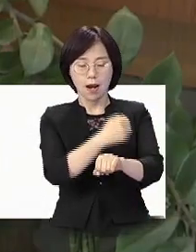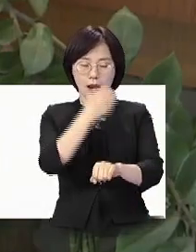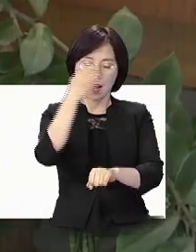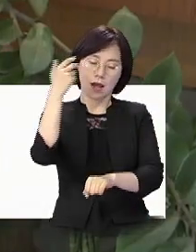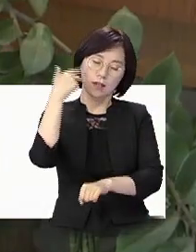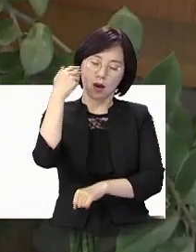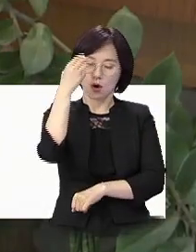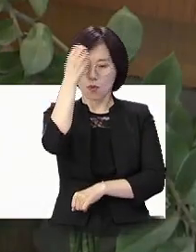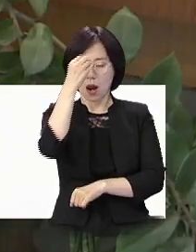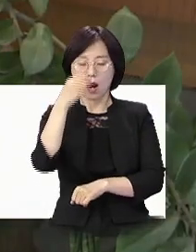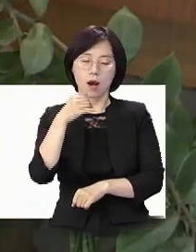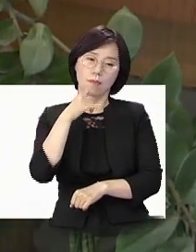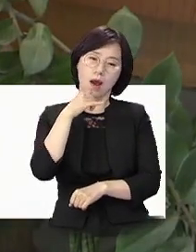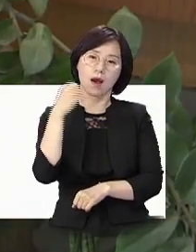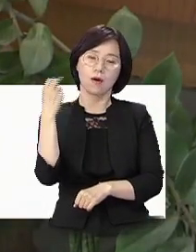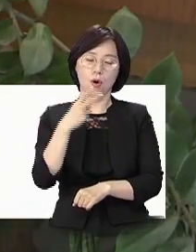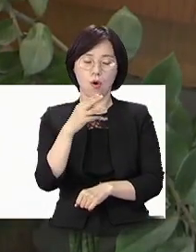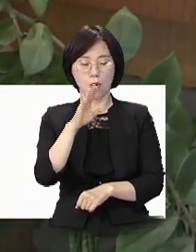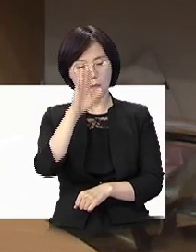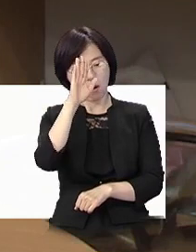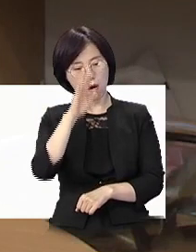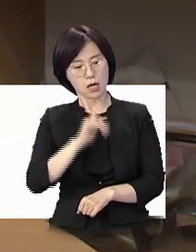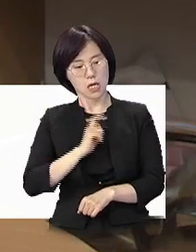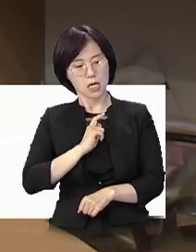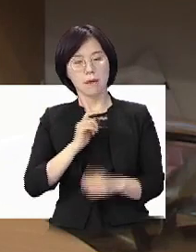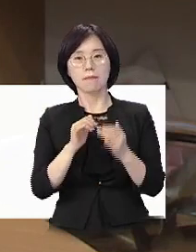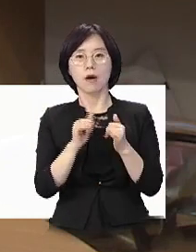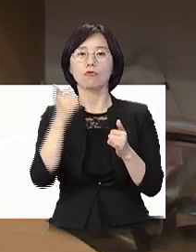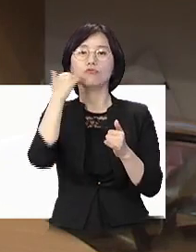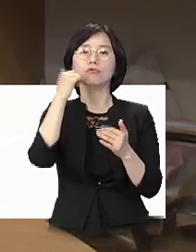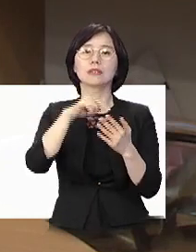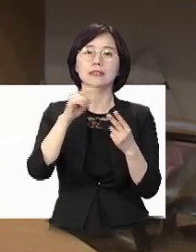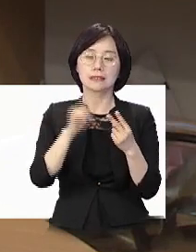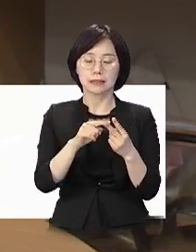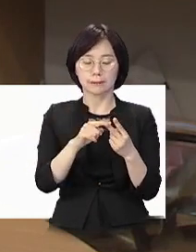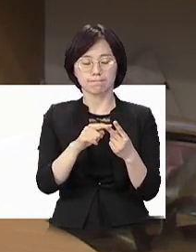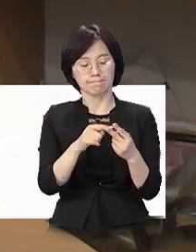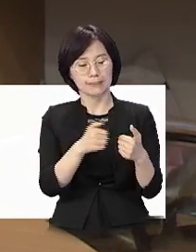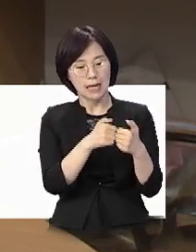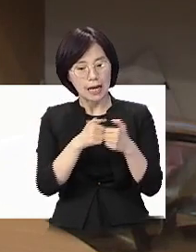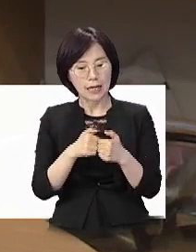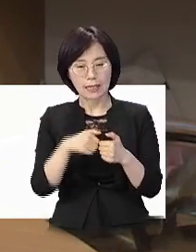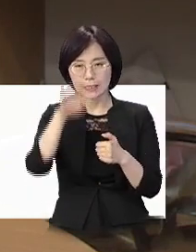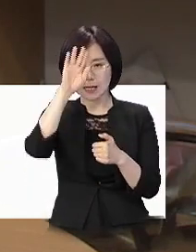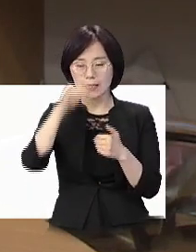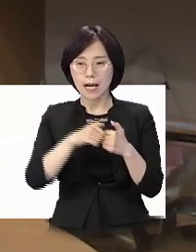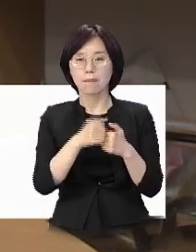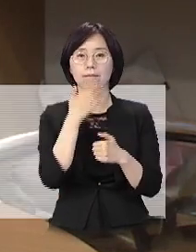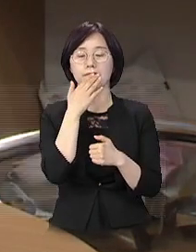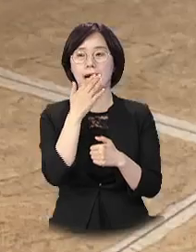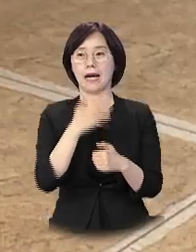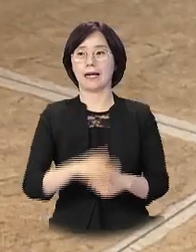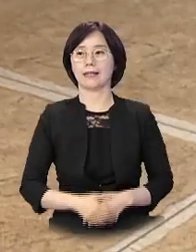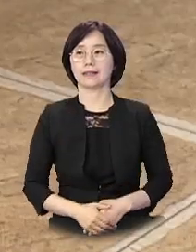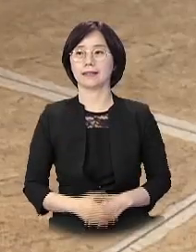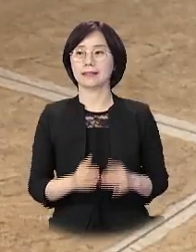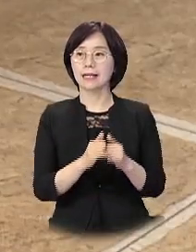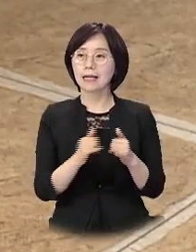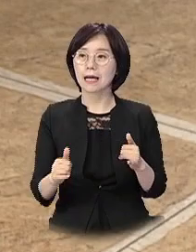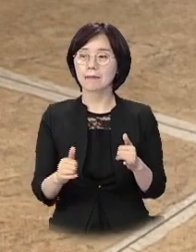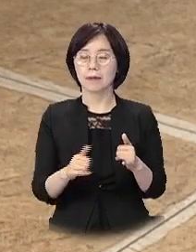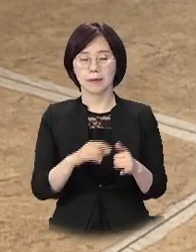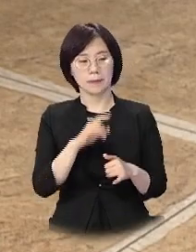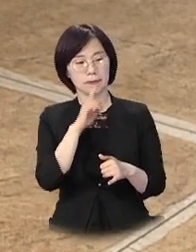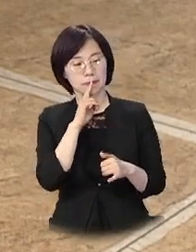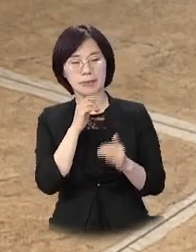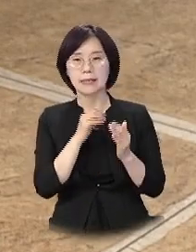향정신성 의약품에 중독됐거나 증상이 의심되는 시민 누구나 진단받고 증상에 대해 상담할 수 있습니다. 사람들이